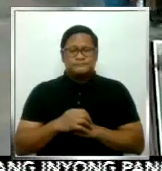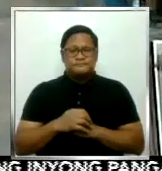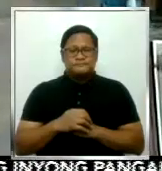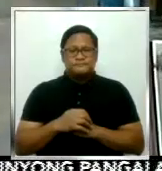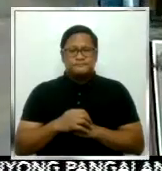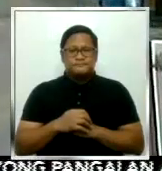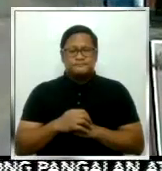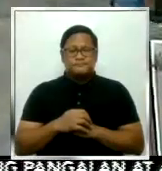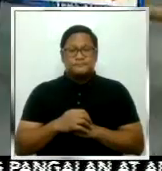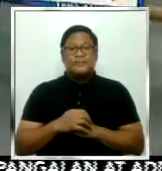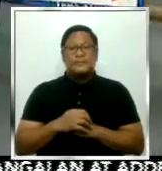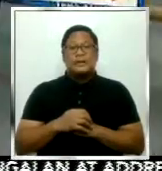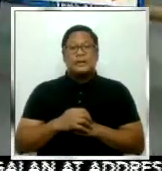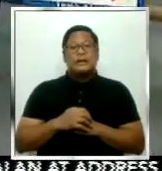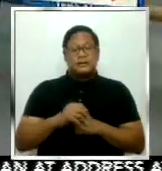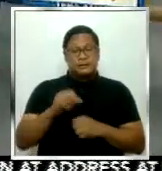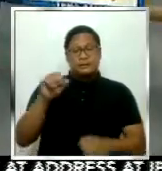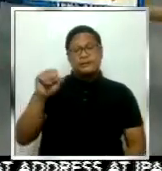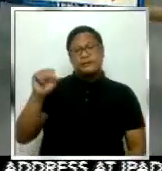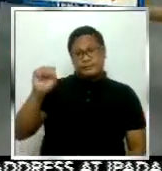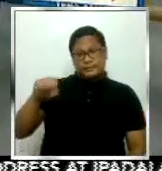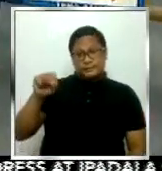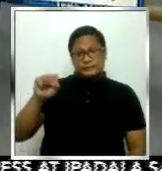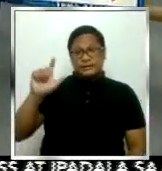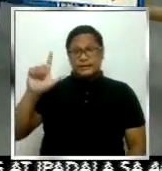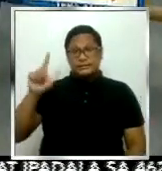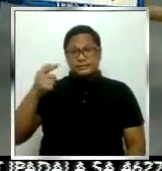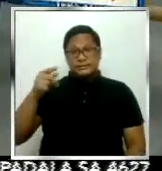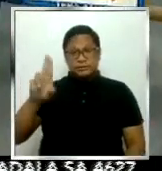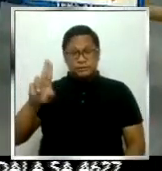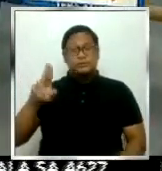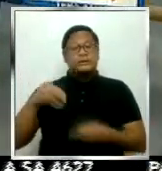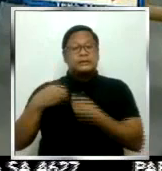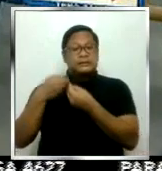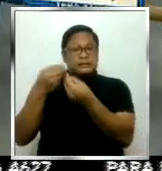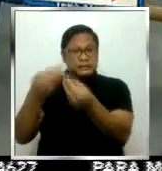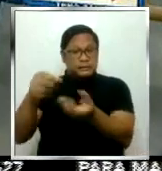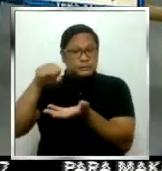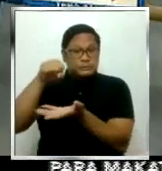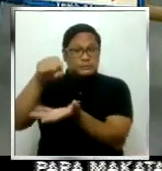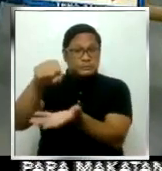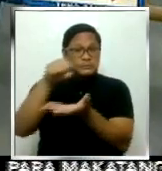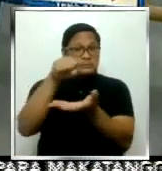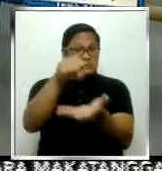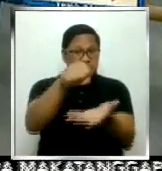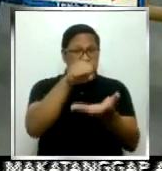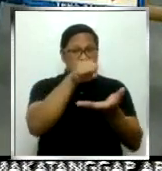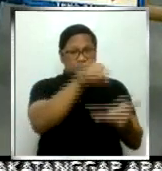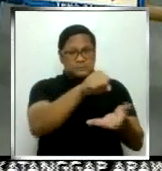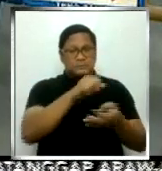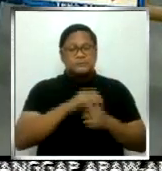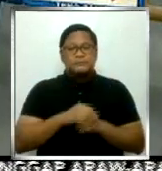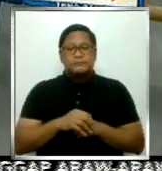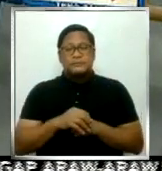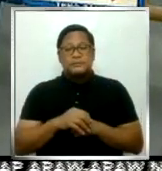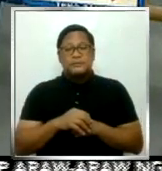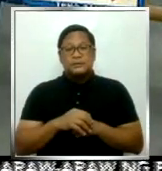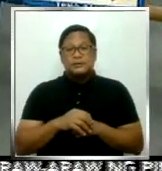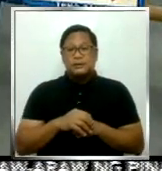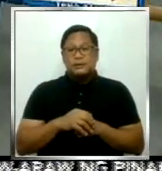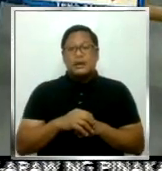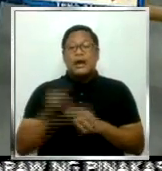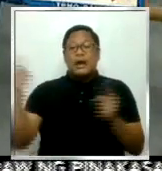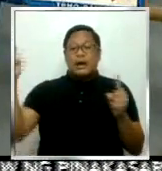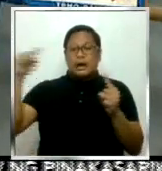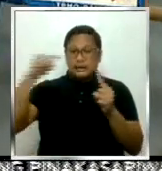Pia, mamimigay naman daw ng relief goods ang lokal na pamahalaan pati na yung barangay sa mga residente nila. Samantala, tatagal hanggang sa August 2